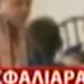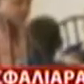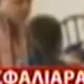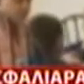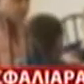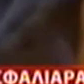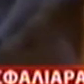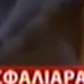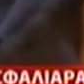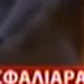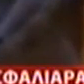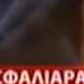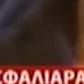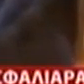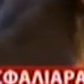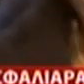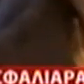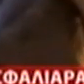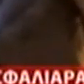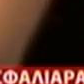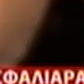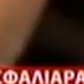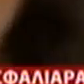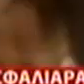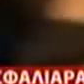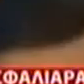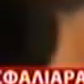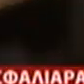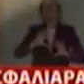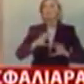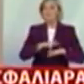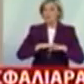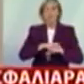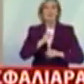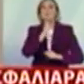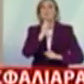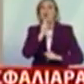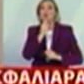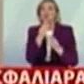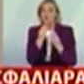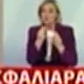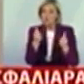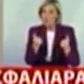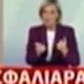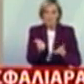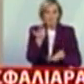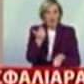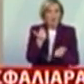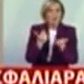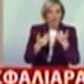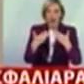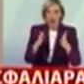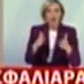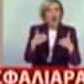χάσμα μεταξύ των απόψεων του ελληνικού λαού και του Πρωθυπουργού, του Κυριάκου Μητσοτάκη, ο οποίος είναι αποφασισμένος, από ό,τι φαίνεται το Σαββατοκύριακο των Φώτων έτσι